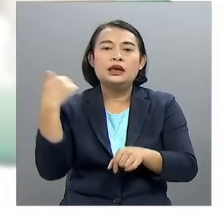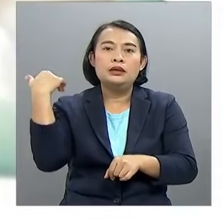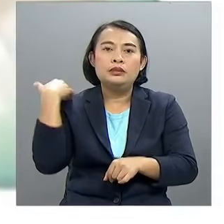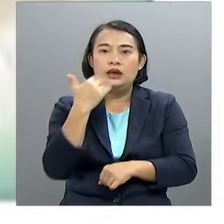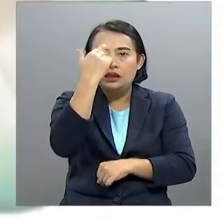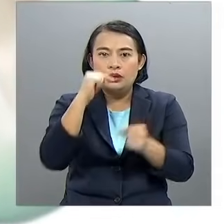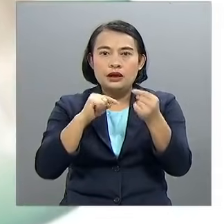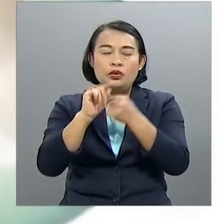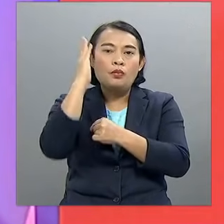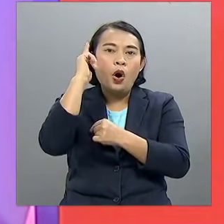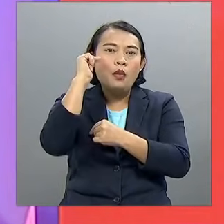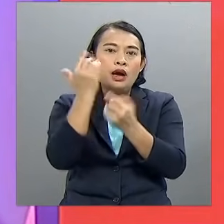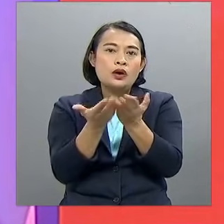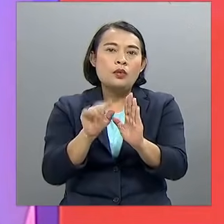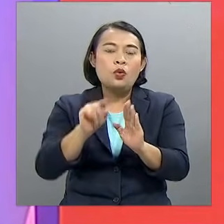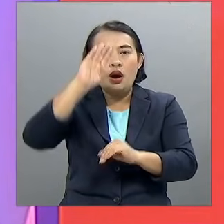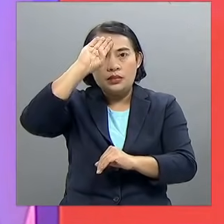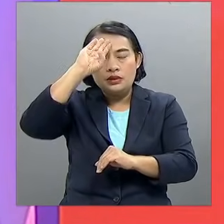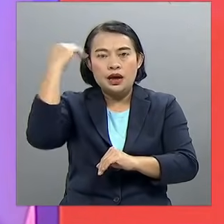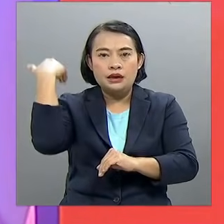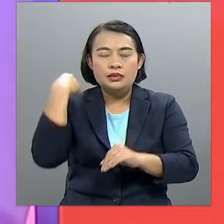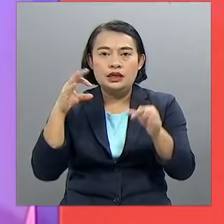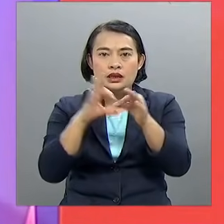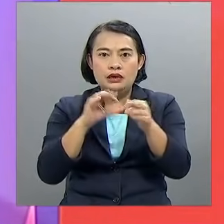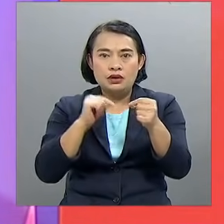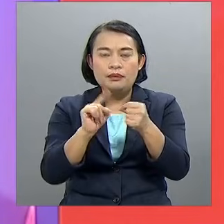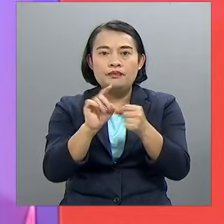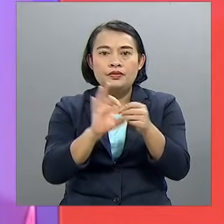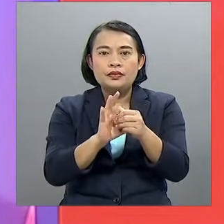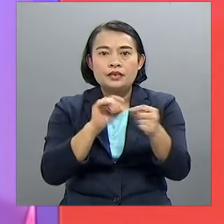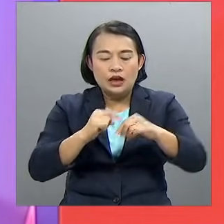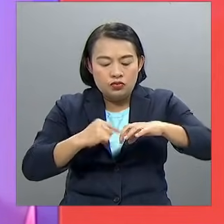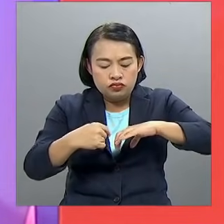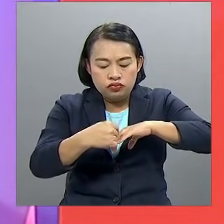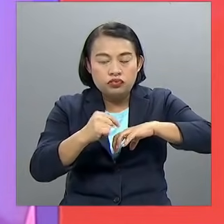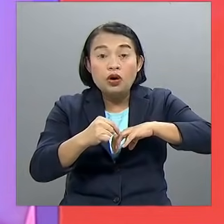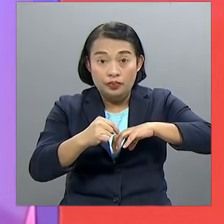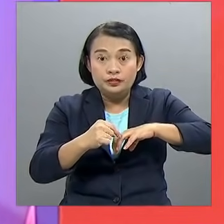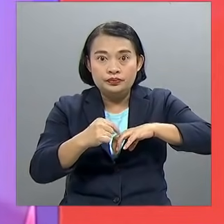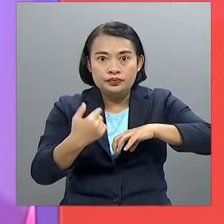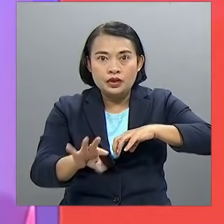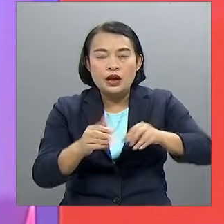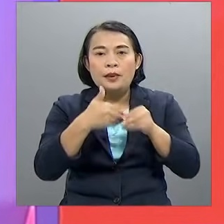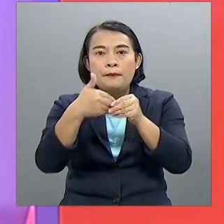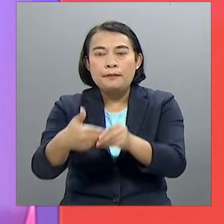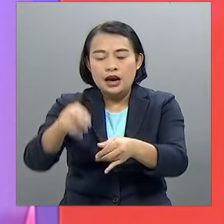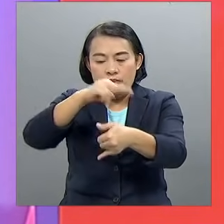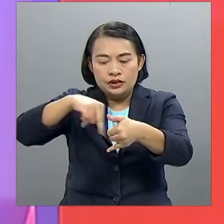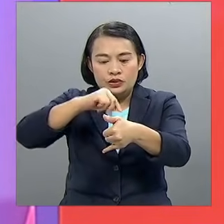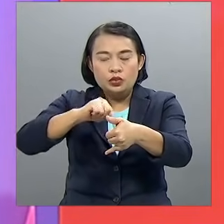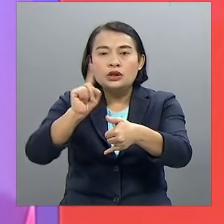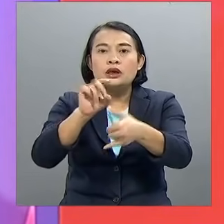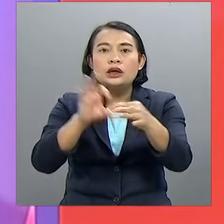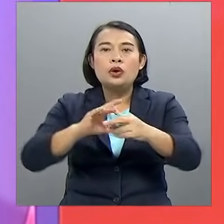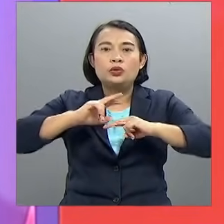ในครอบครัวเคยป่วยเป็นโรคเกาต์คุณผู้ชมครับก็อย่าลืมตรวจสอบหรือว่าพาไปตรวจสุขภาพนภาร่างกายตัวเราเองเนี่ยจะไปตรวจ